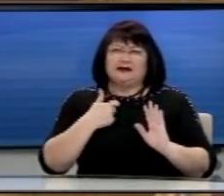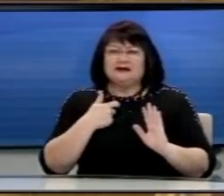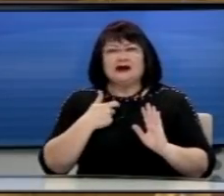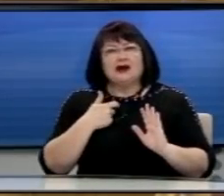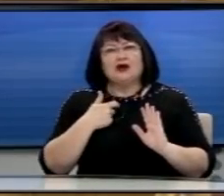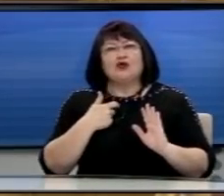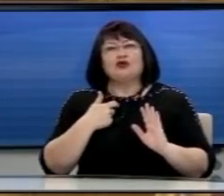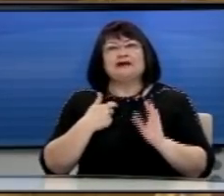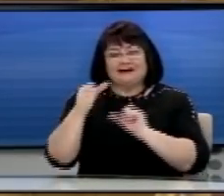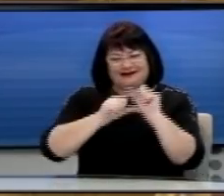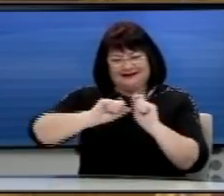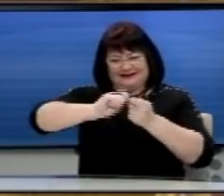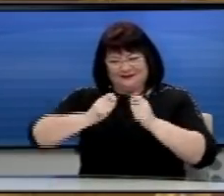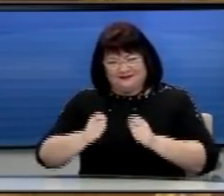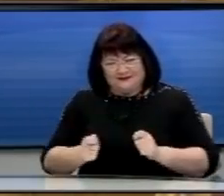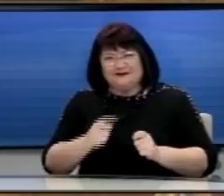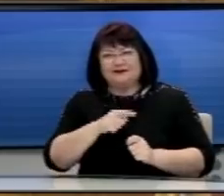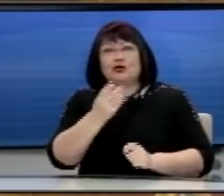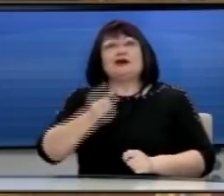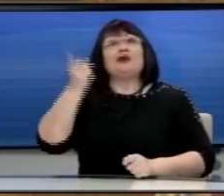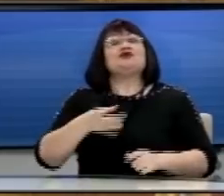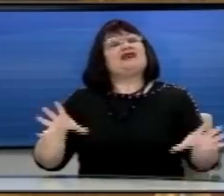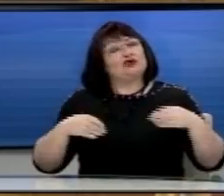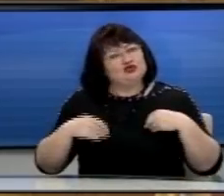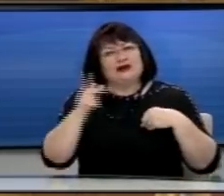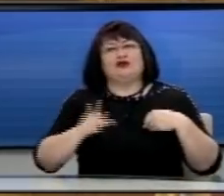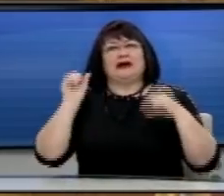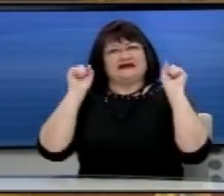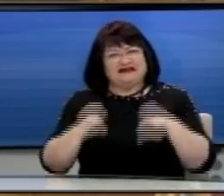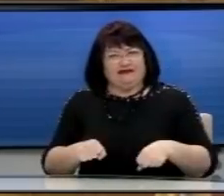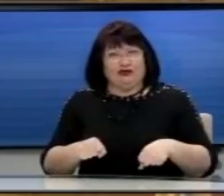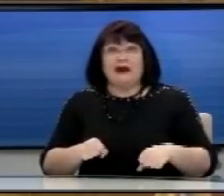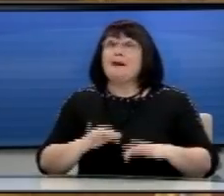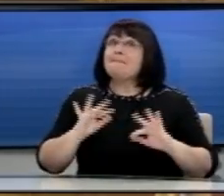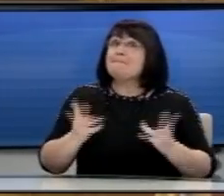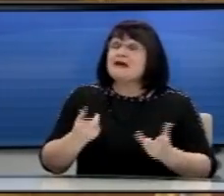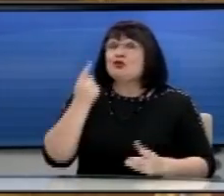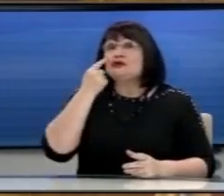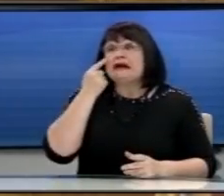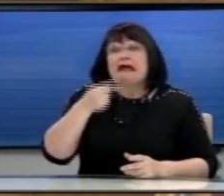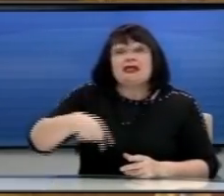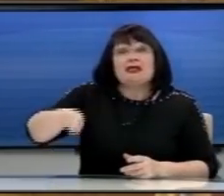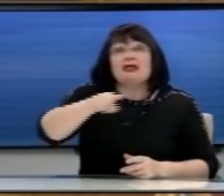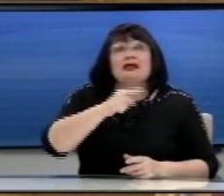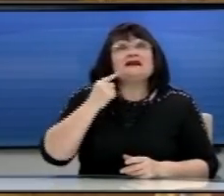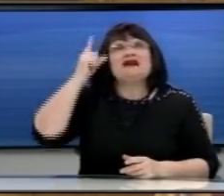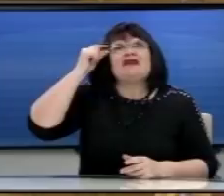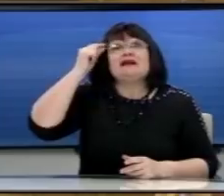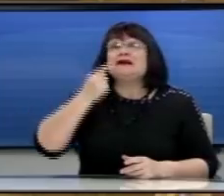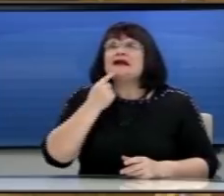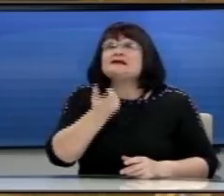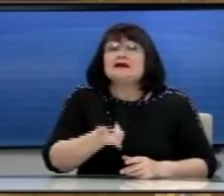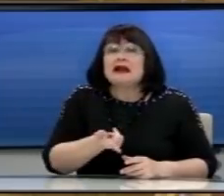αντιδραστικές αναδιαρθρώσεις υιοθετούνται από την πλειοψηφία της κοινωνίας, μήπως να ακούγατε καλύτερα τι λένε οι φοιτητές,